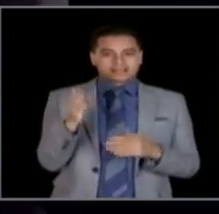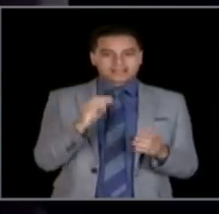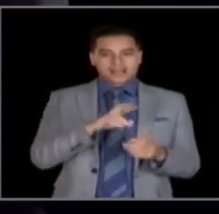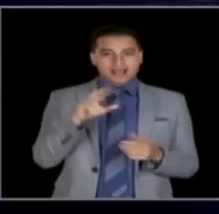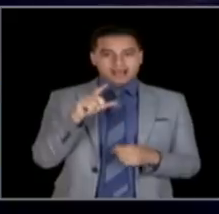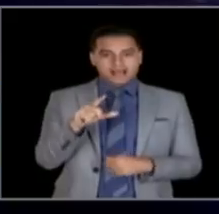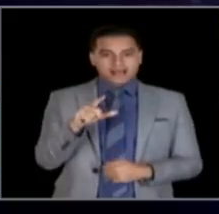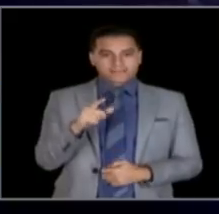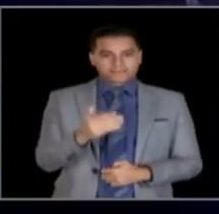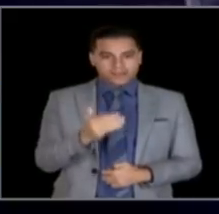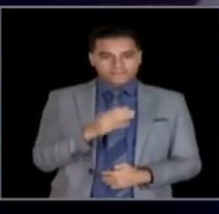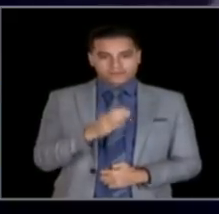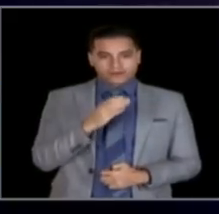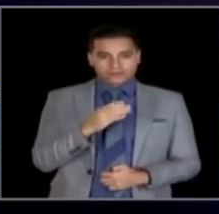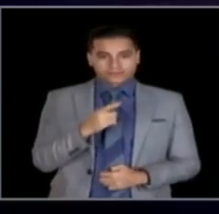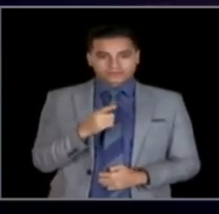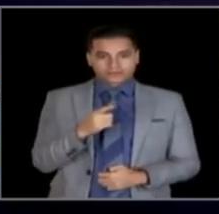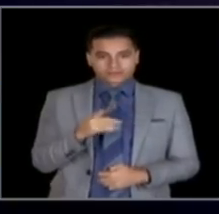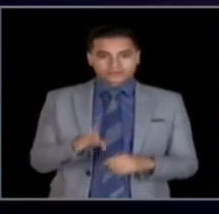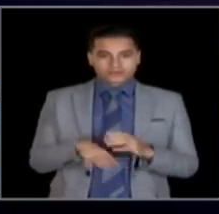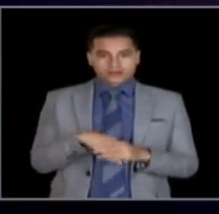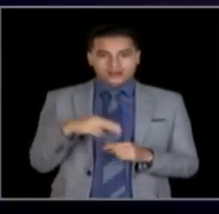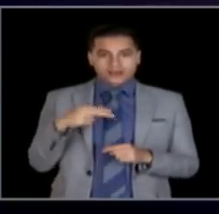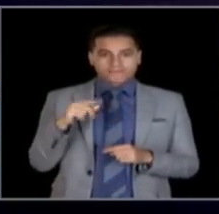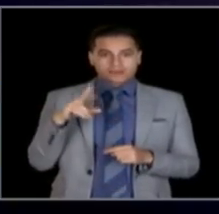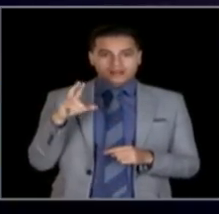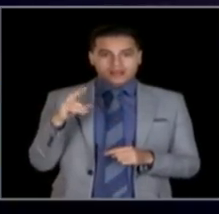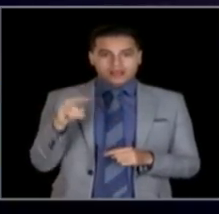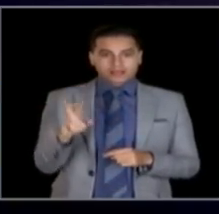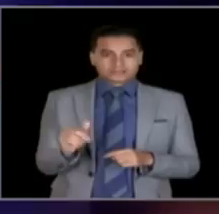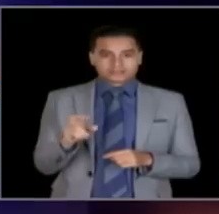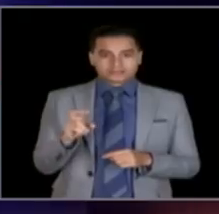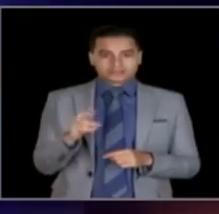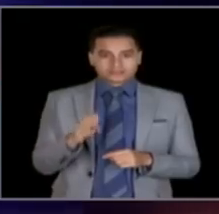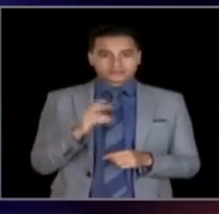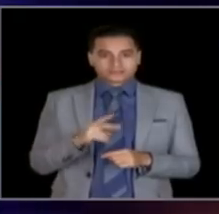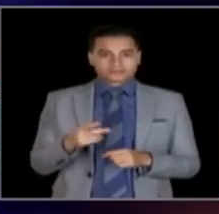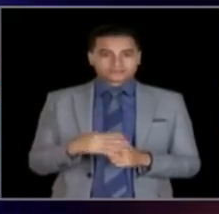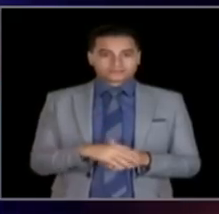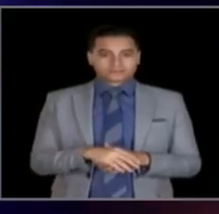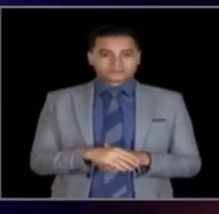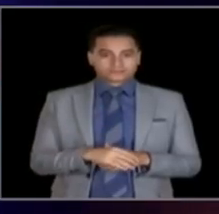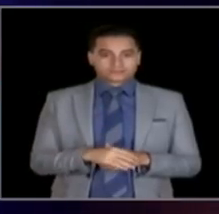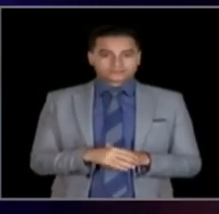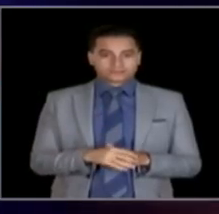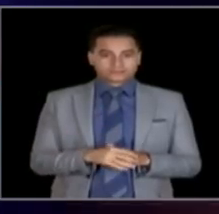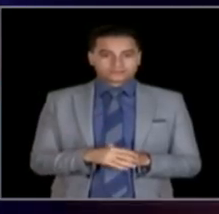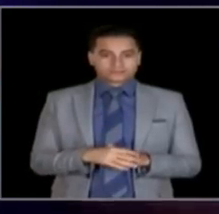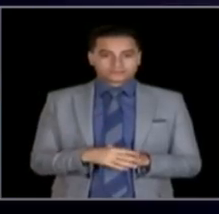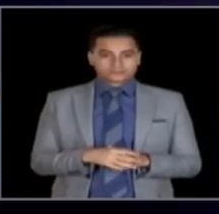واحدة قبل ما تجاوب، عبد العزيز عندك إجابة تانية؟ أه فعلا؟ أه